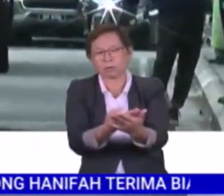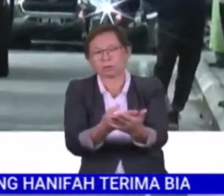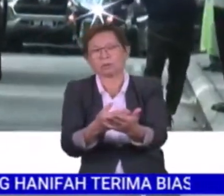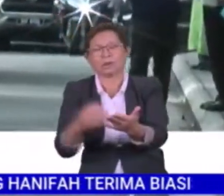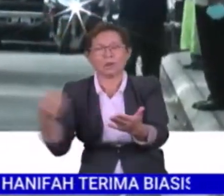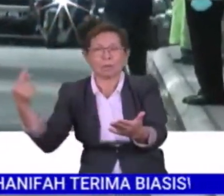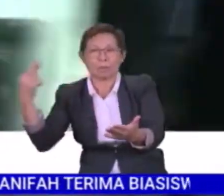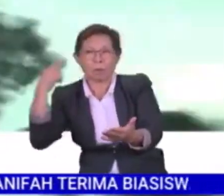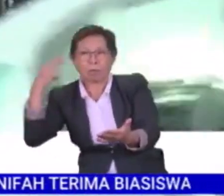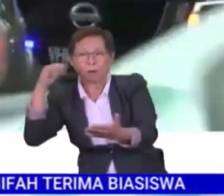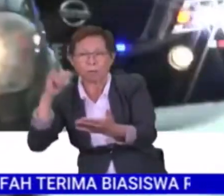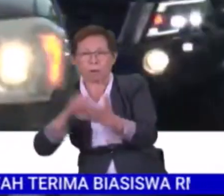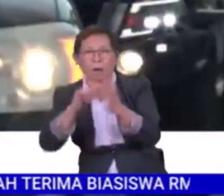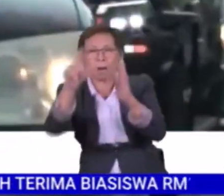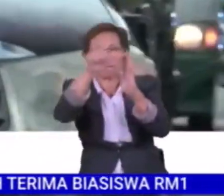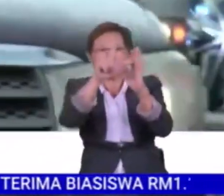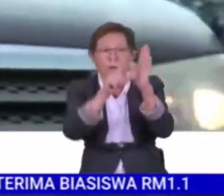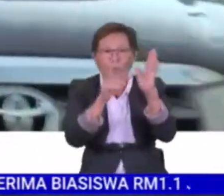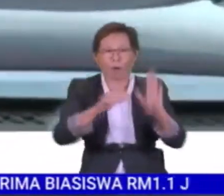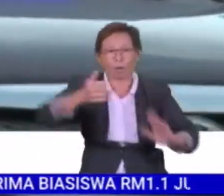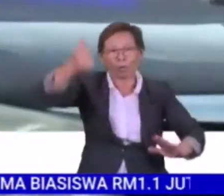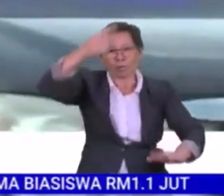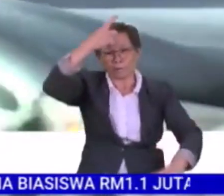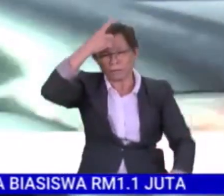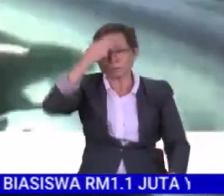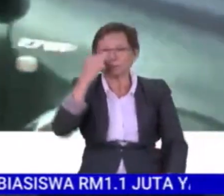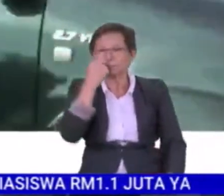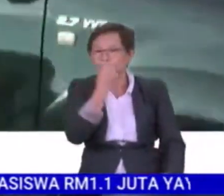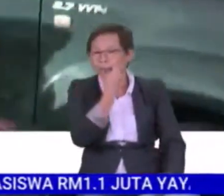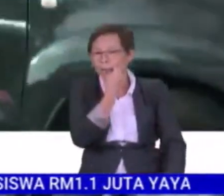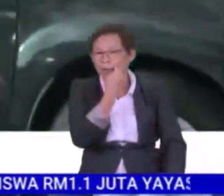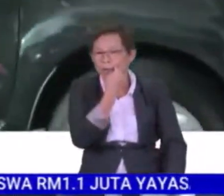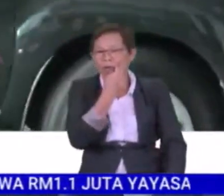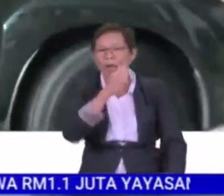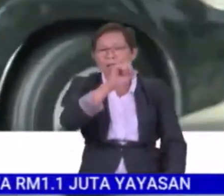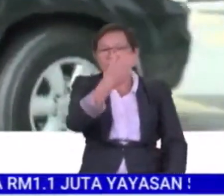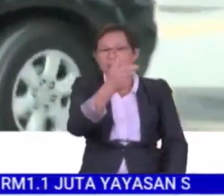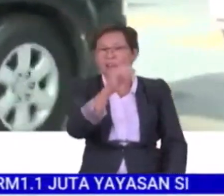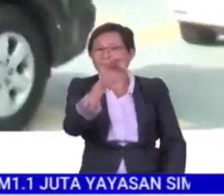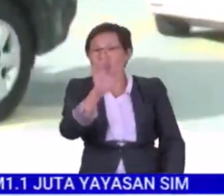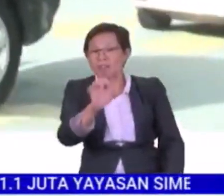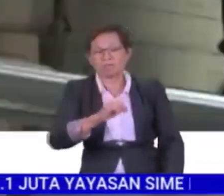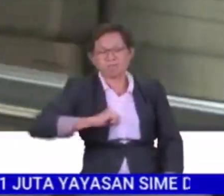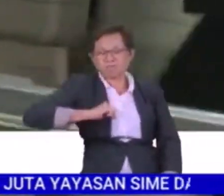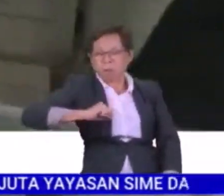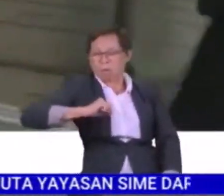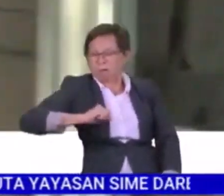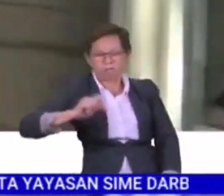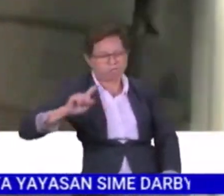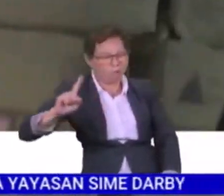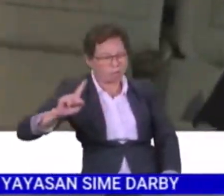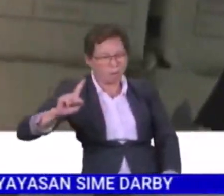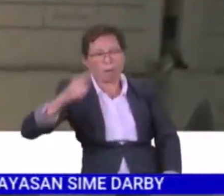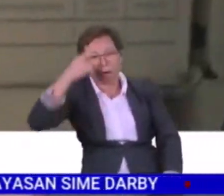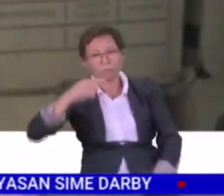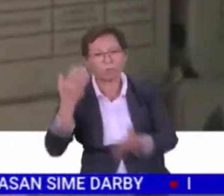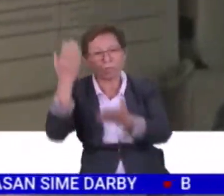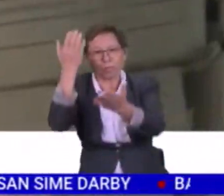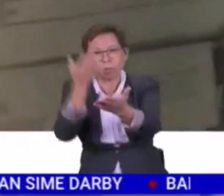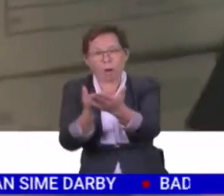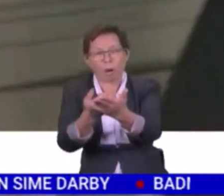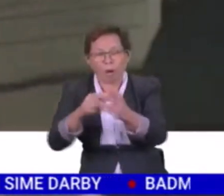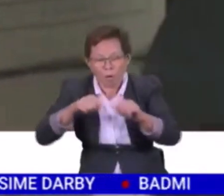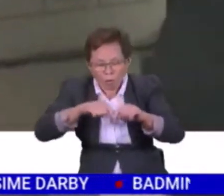Berdokumen. Bagaimanapun, peguam utama Datuk Seri Najib, Tan Sri Mohd Syafiq Abdullah pula membantah permohonan untuk